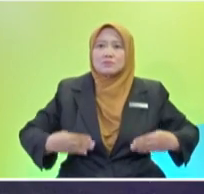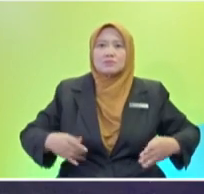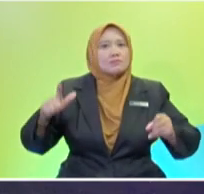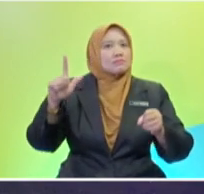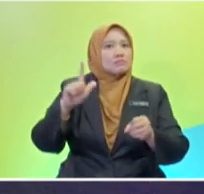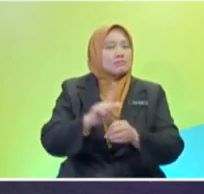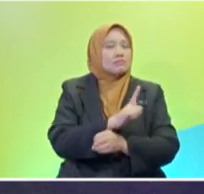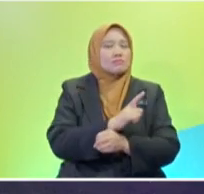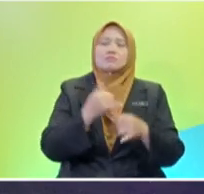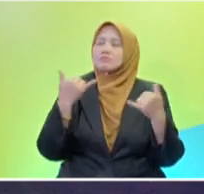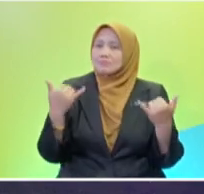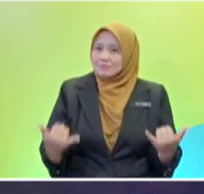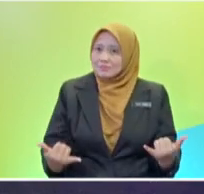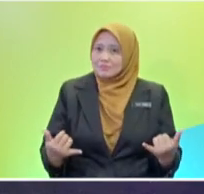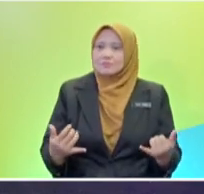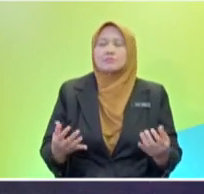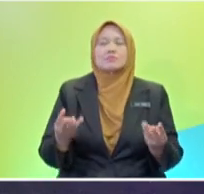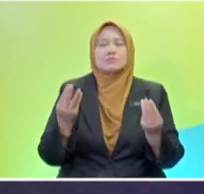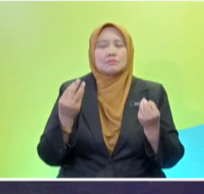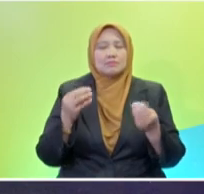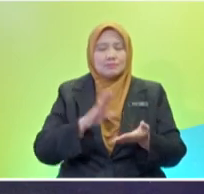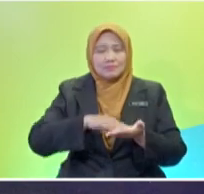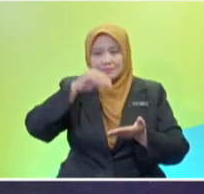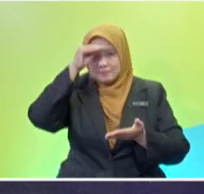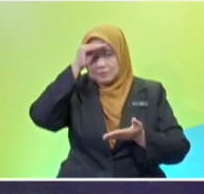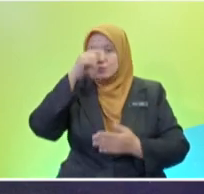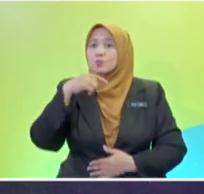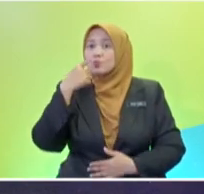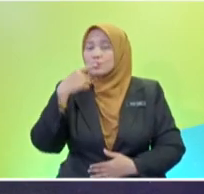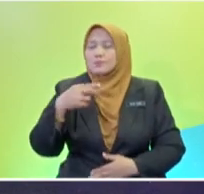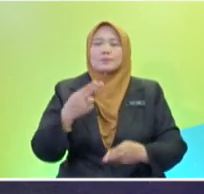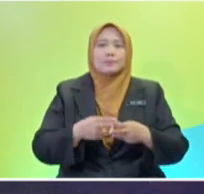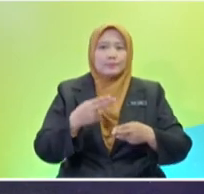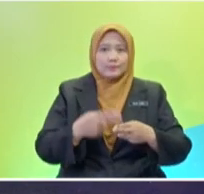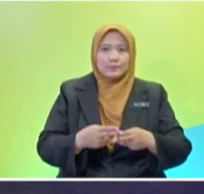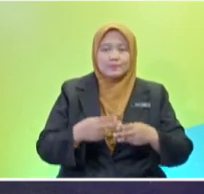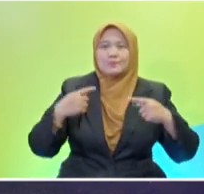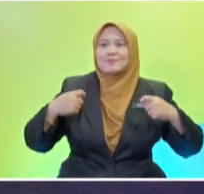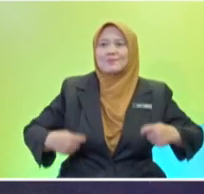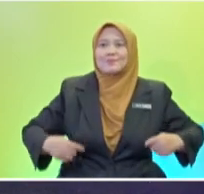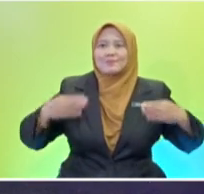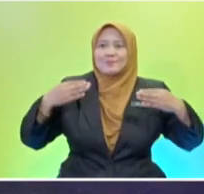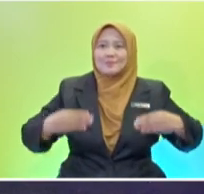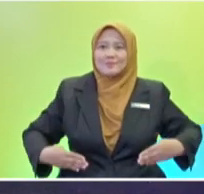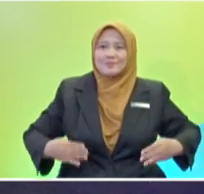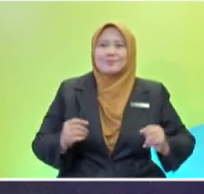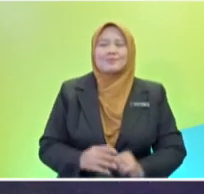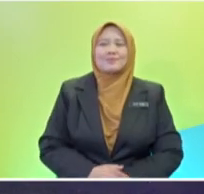belajar menyebut nama-nama anggota tubuh badan anggota badan